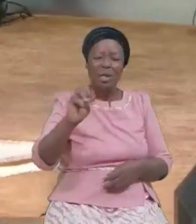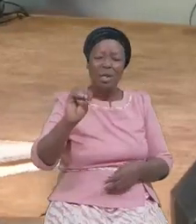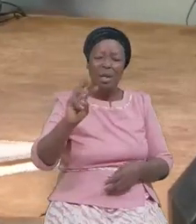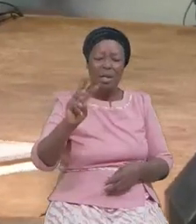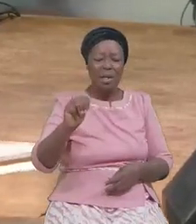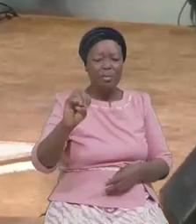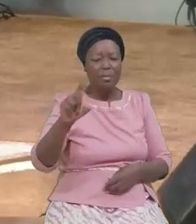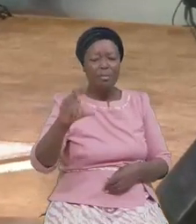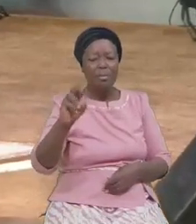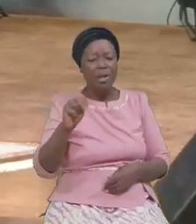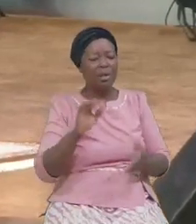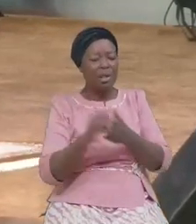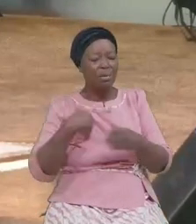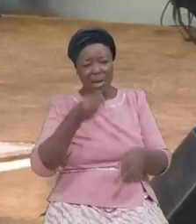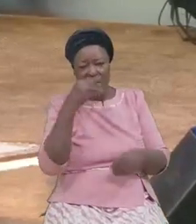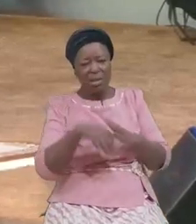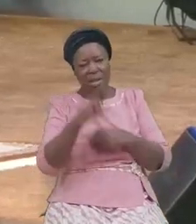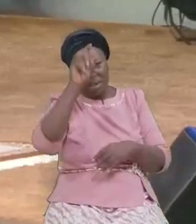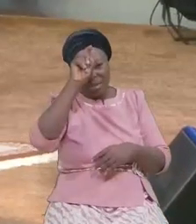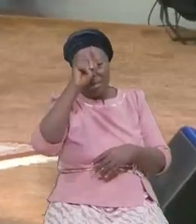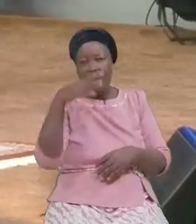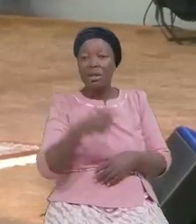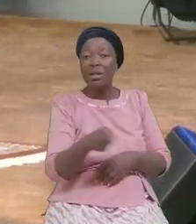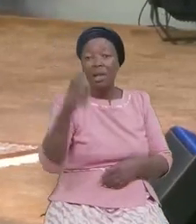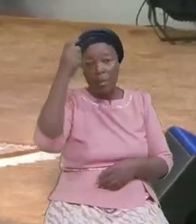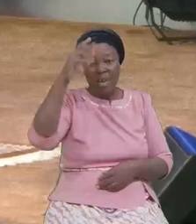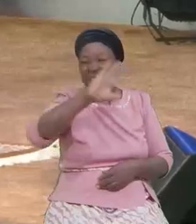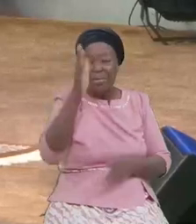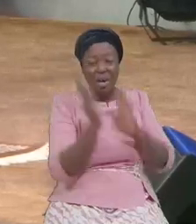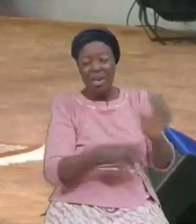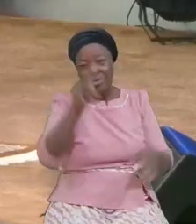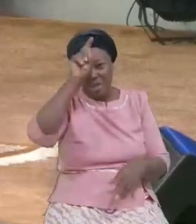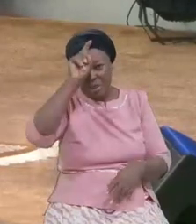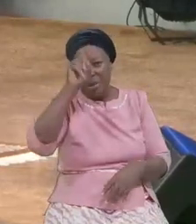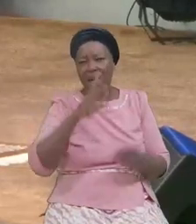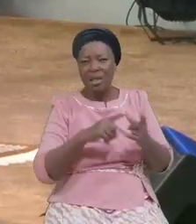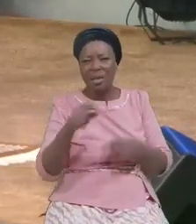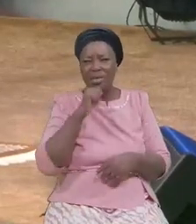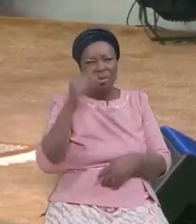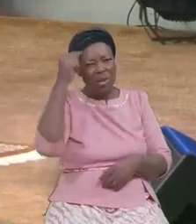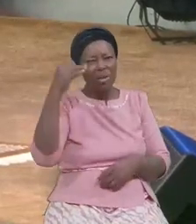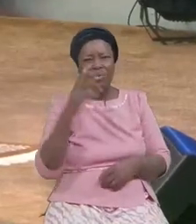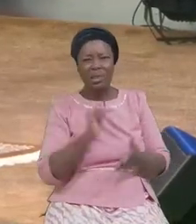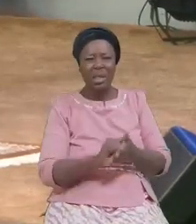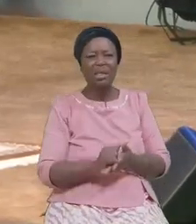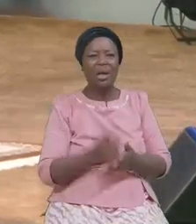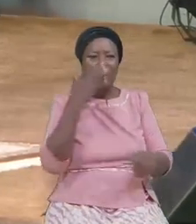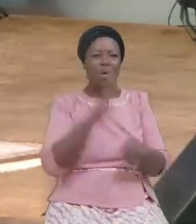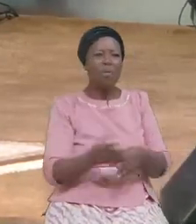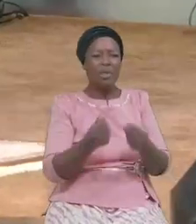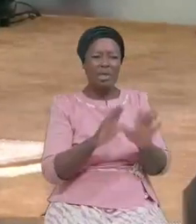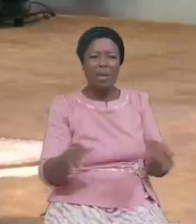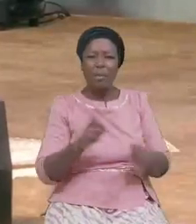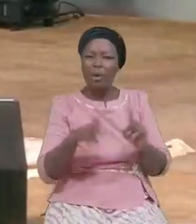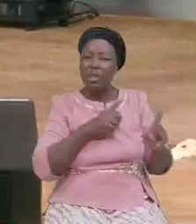Égypte. Leurs pensées n'ont jamais quitté l'Égypte. Ils ne pensaient pas à la terre plaisante. Mais le Seigneur